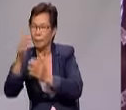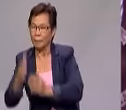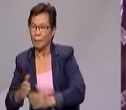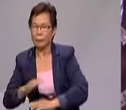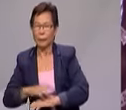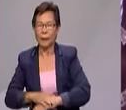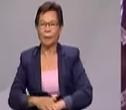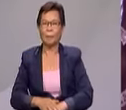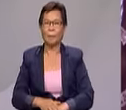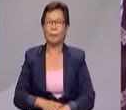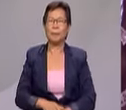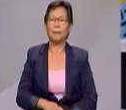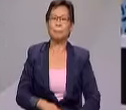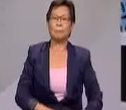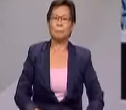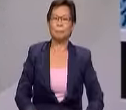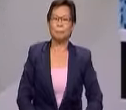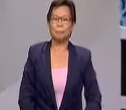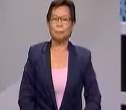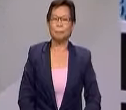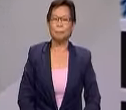yang daripada dulu yang menyokong.